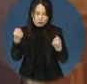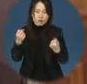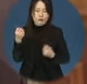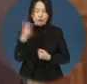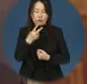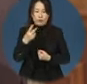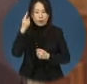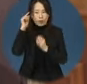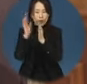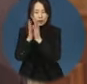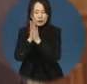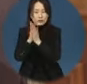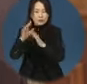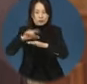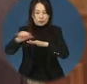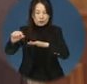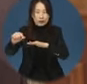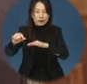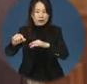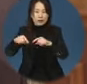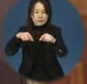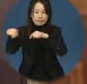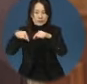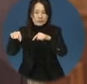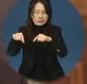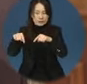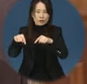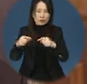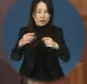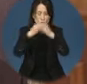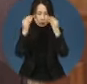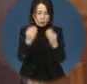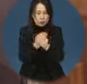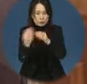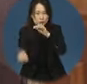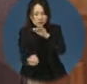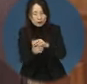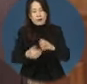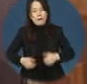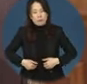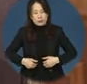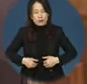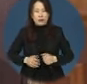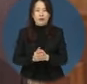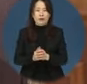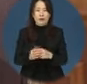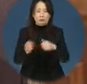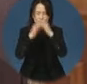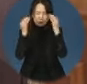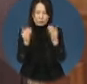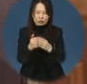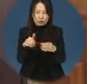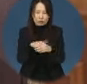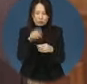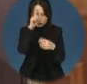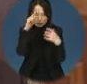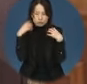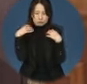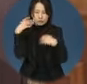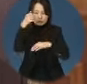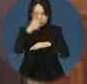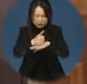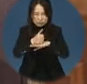문건 완성을 해야 되구요 국가 균형발전을 위해서 계속적인 노력이 필요합니다 이런 모든 것이 문제 전부 말기까지